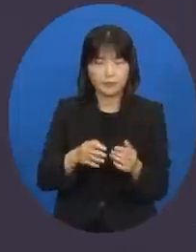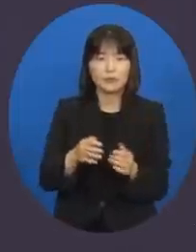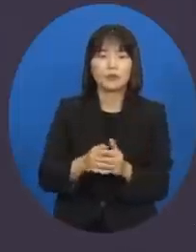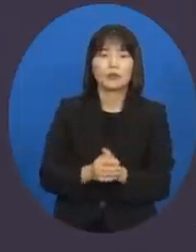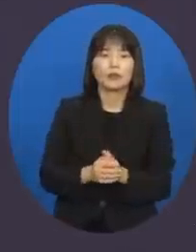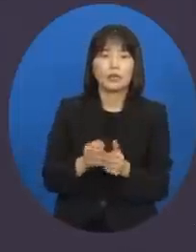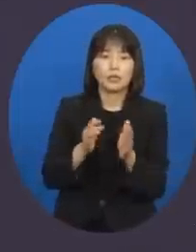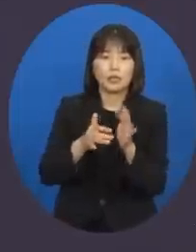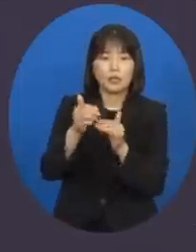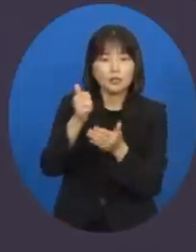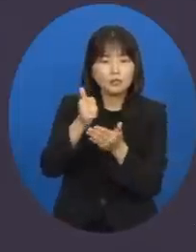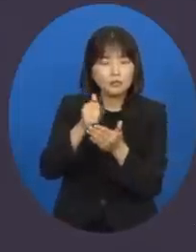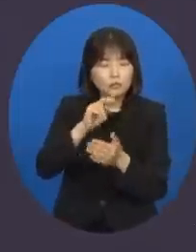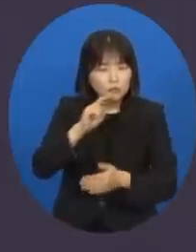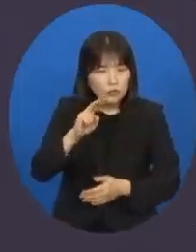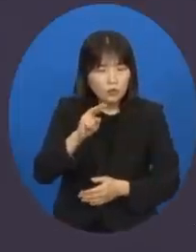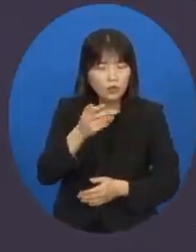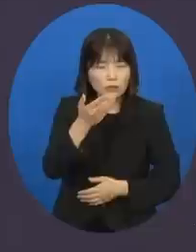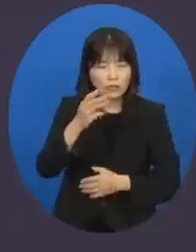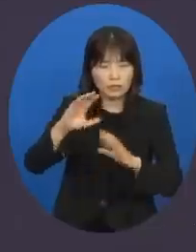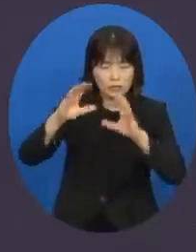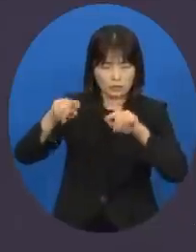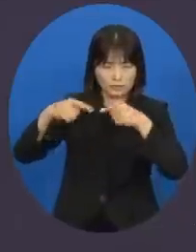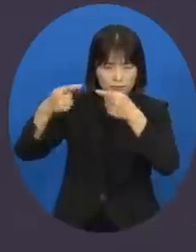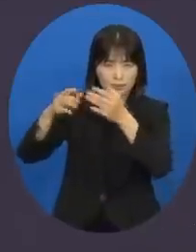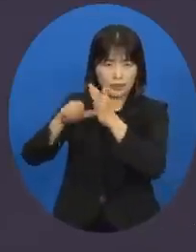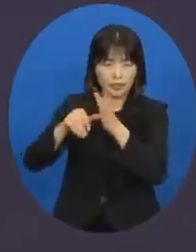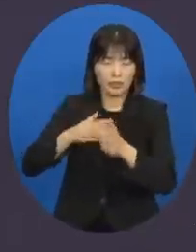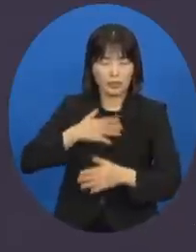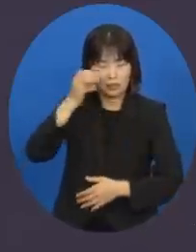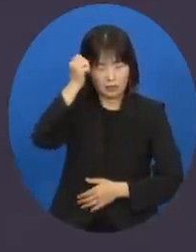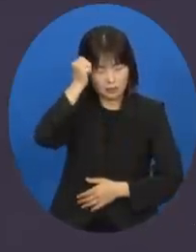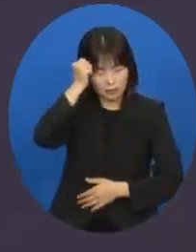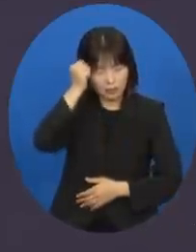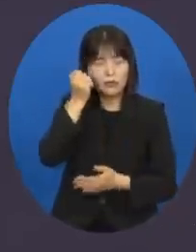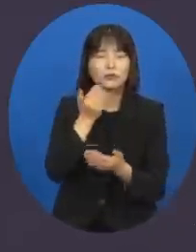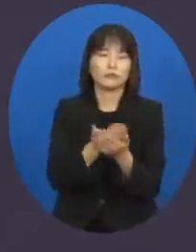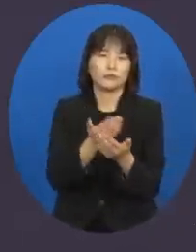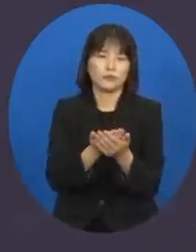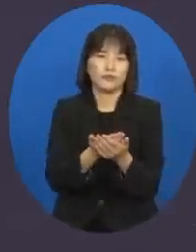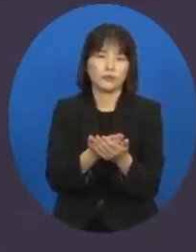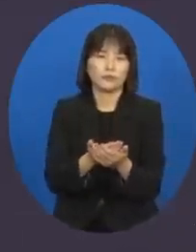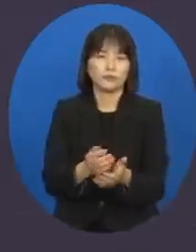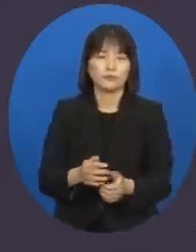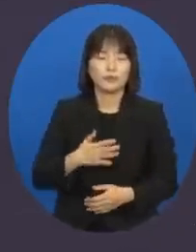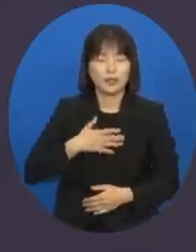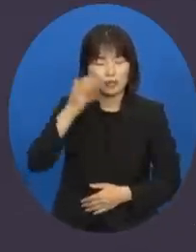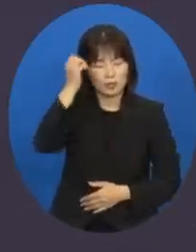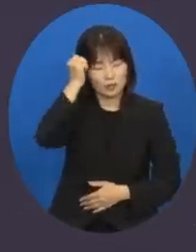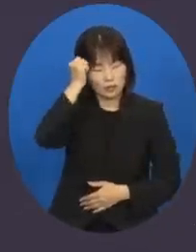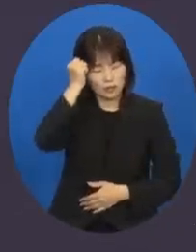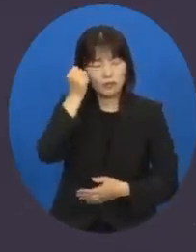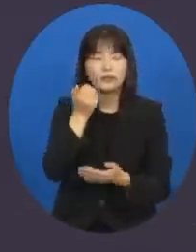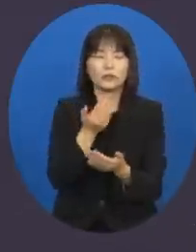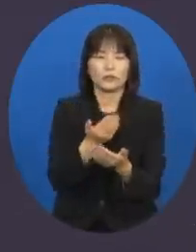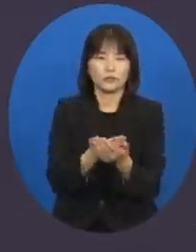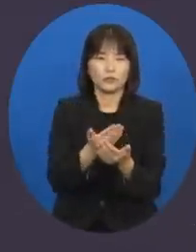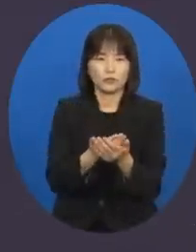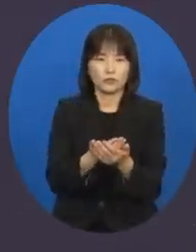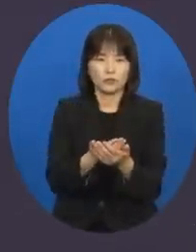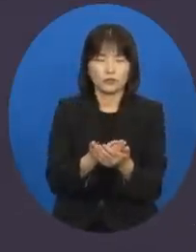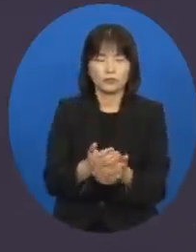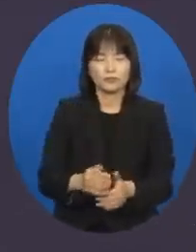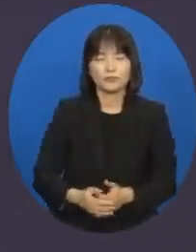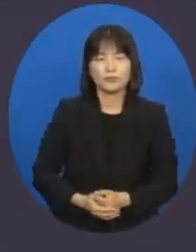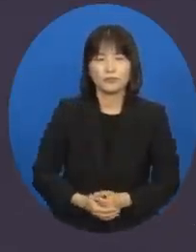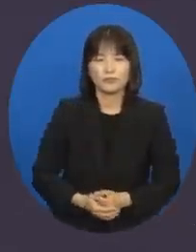이르되 예수여 당신의 나라에 임하실 때에 나를 기억하소서. 나를 기억하소서. 영어로